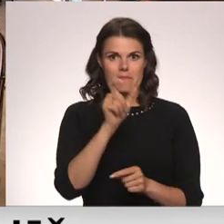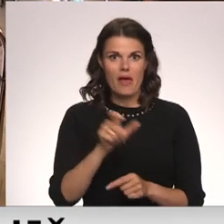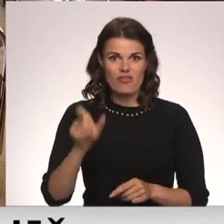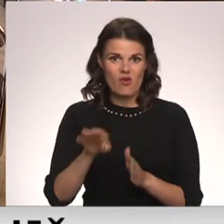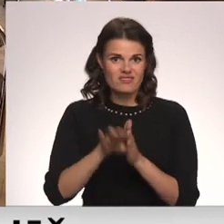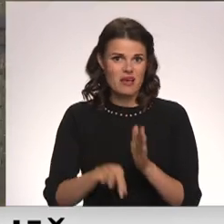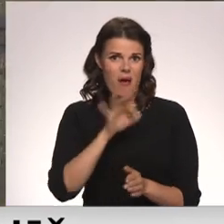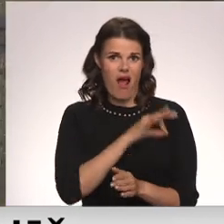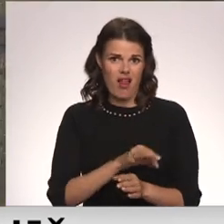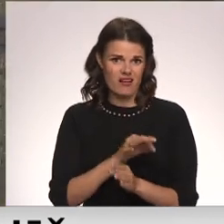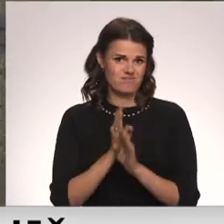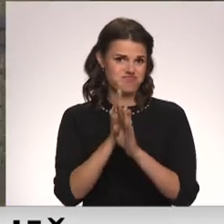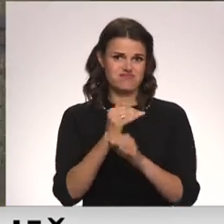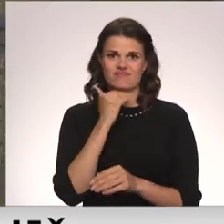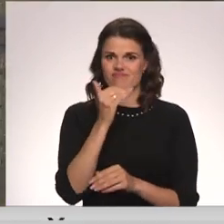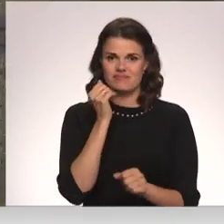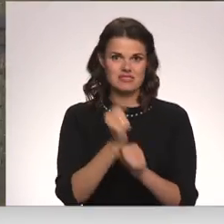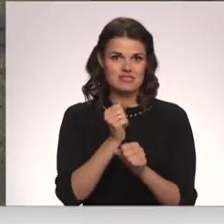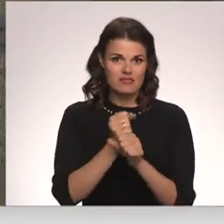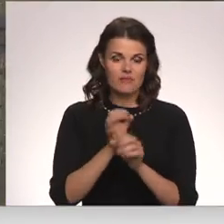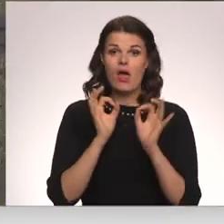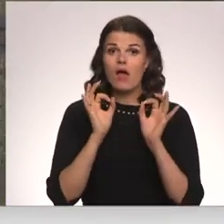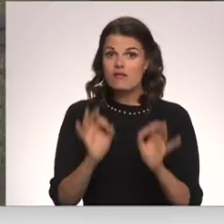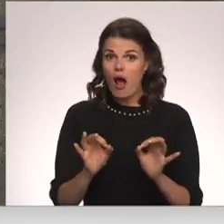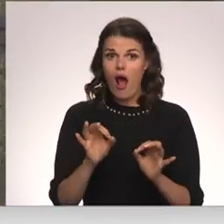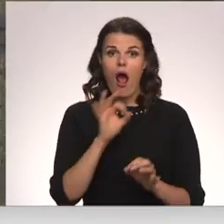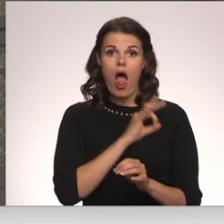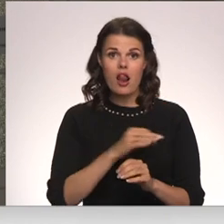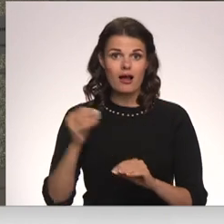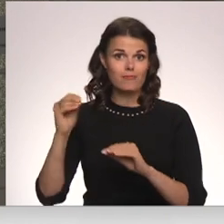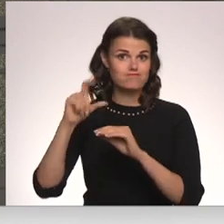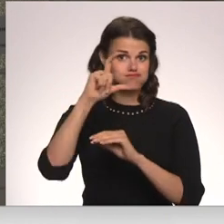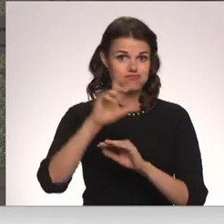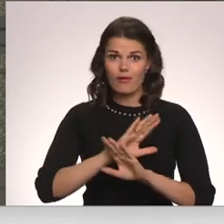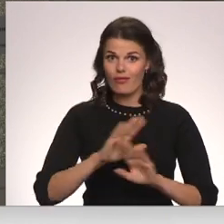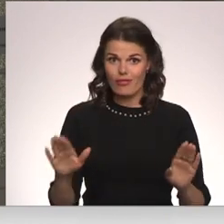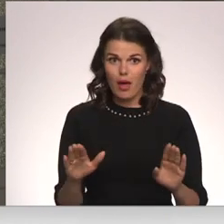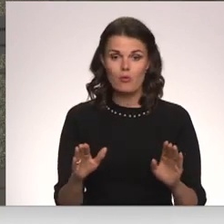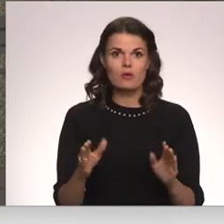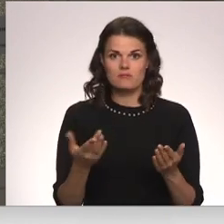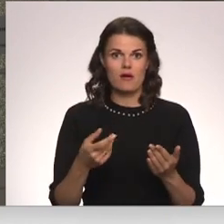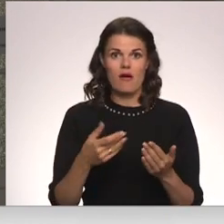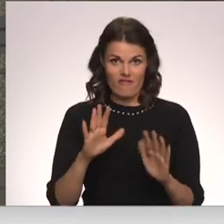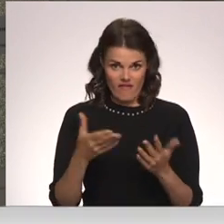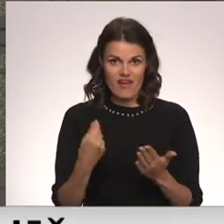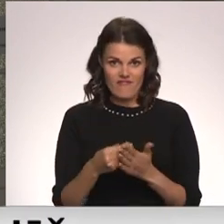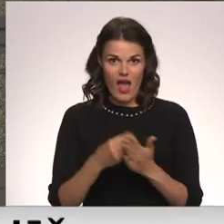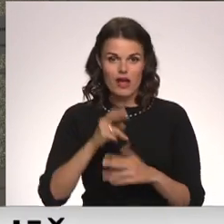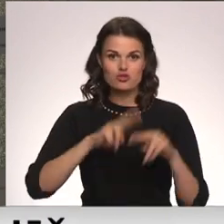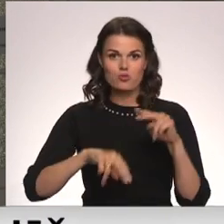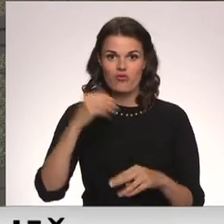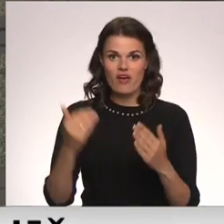rindā nestāv. Ja mums finansējums algām netiek palielināts, tad vai mums ir vērts būvēt jaunu skolu, zinot,